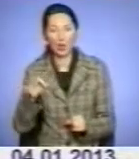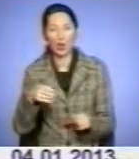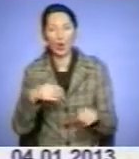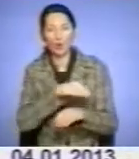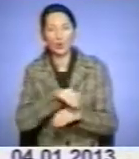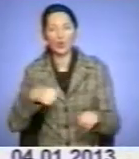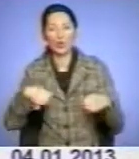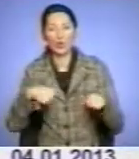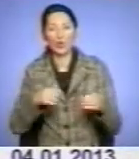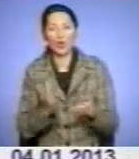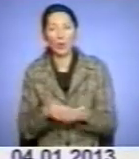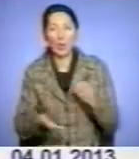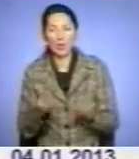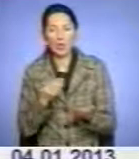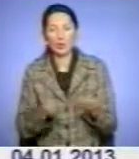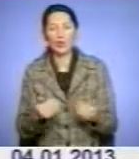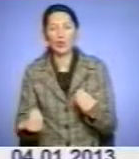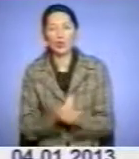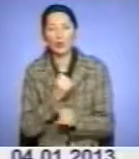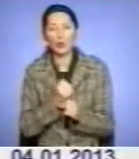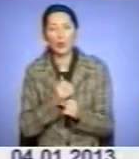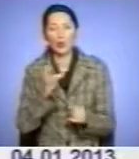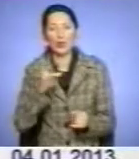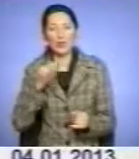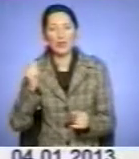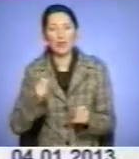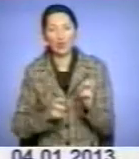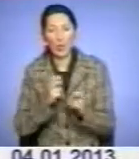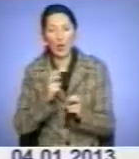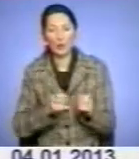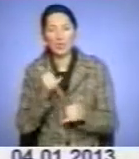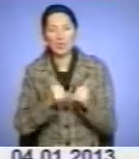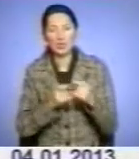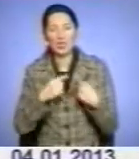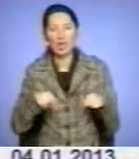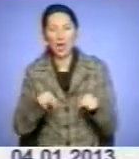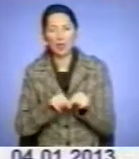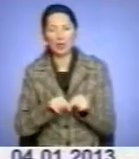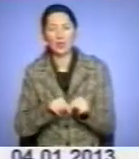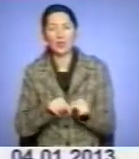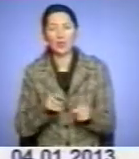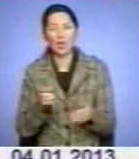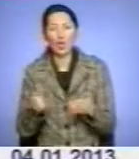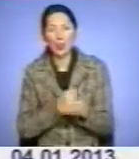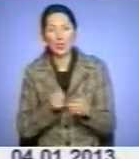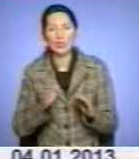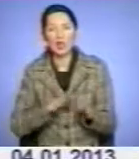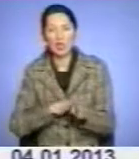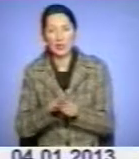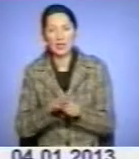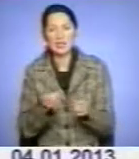відновити роботу нафтопереробної, хімічної галузі, електрометалургії. А для цього добитися реалізації вже прийнятих